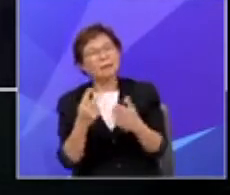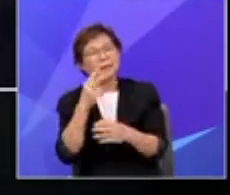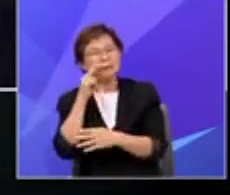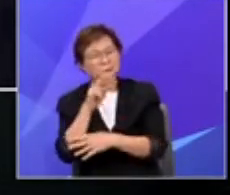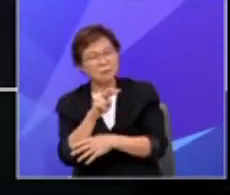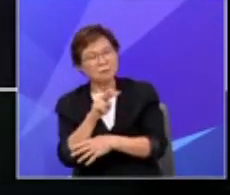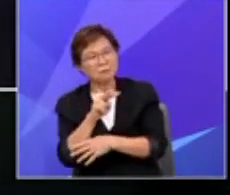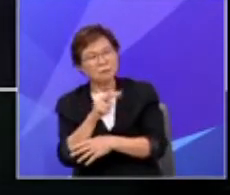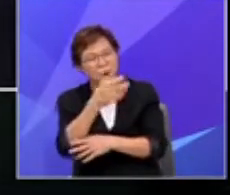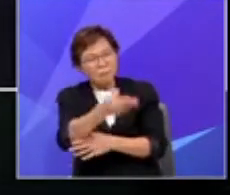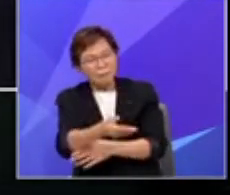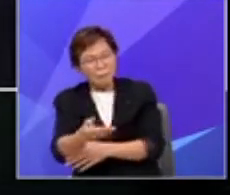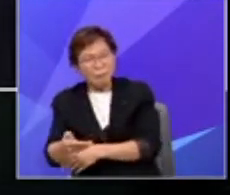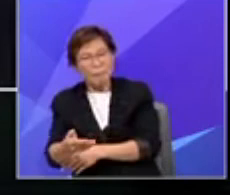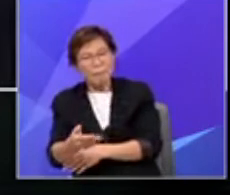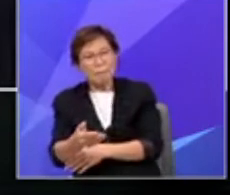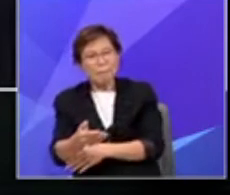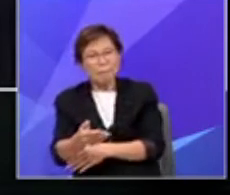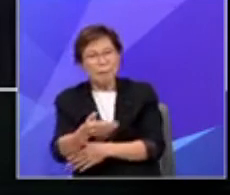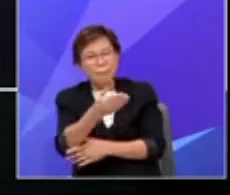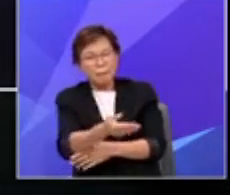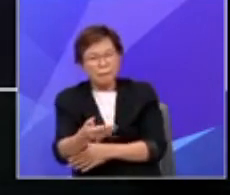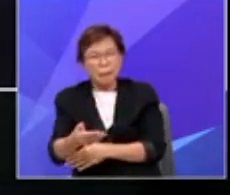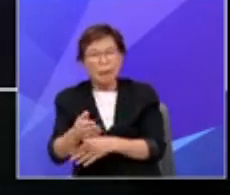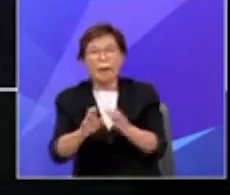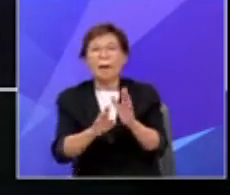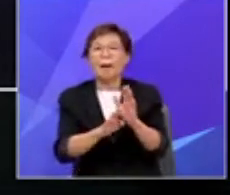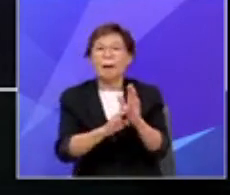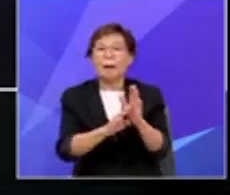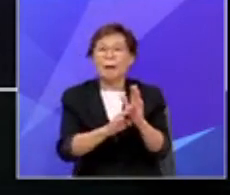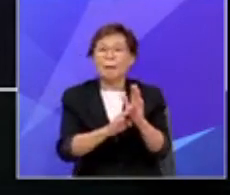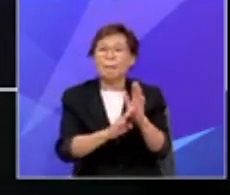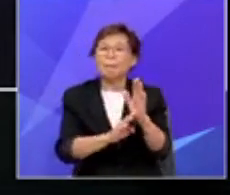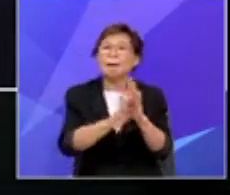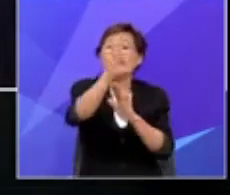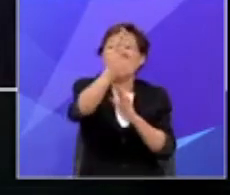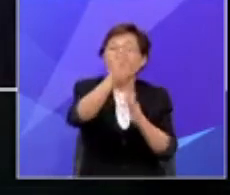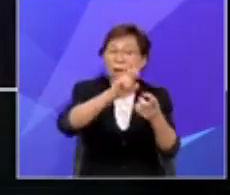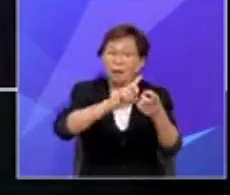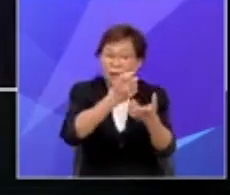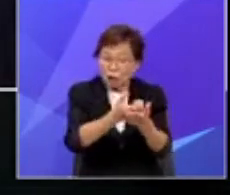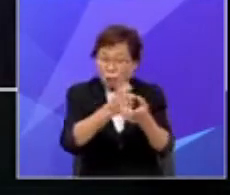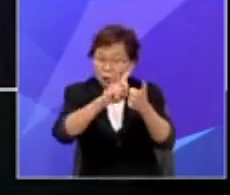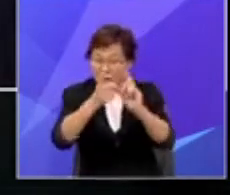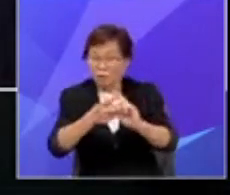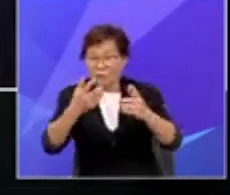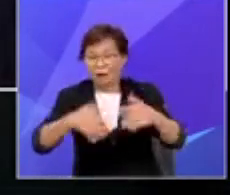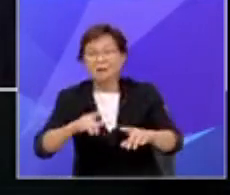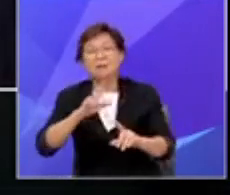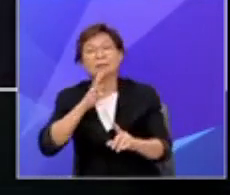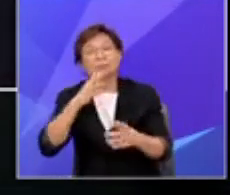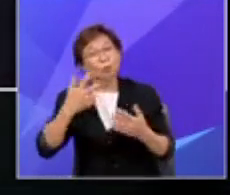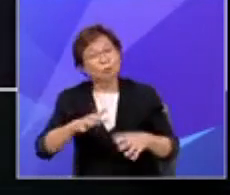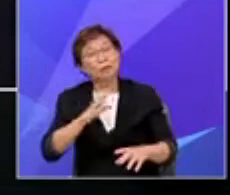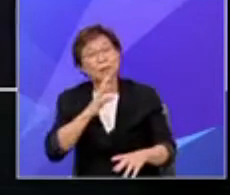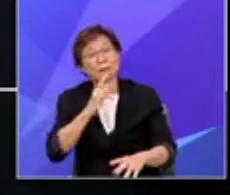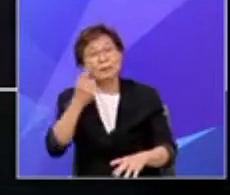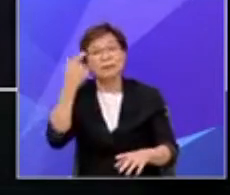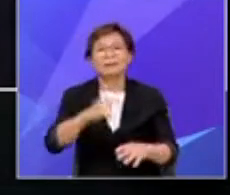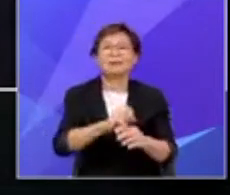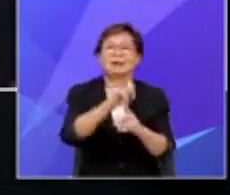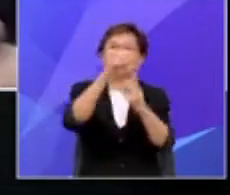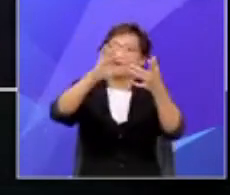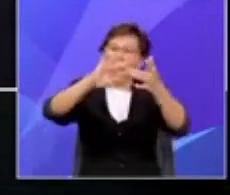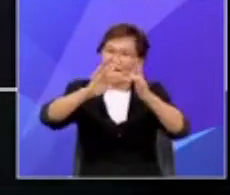komponen-komponen dalam pembinaan di komite antar inilah kisah tersebut tadi itu Wifi itu saksi